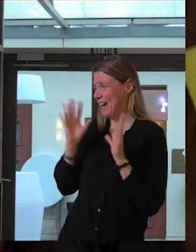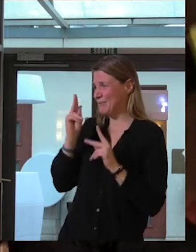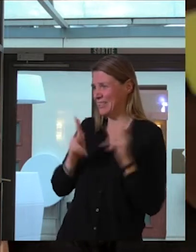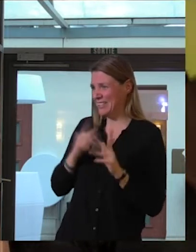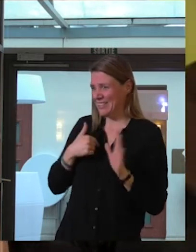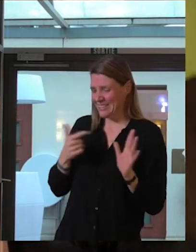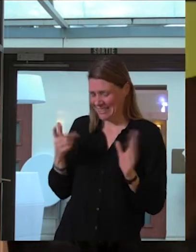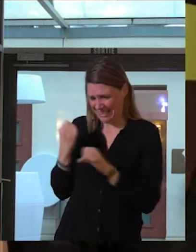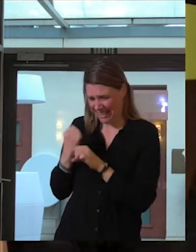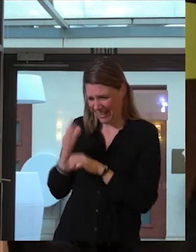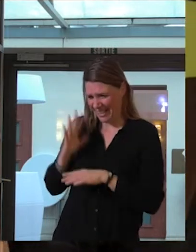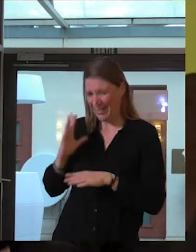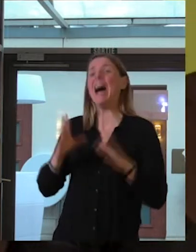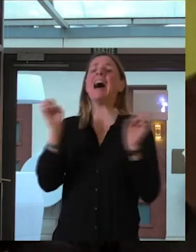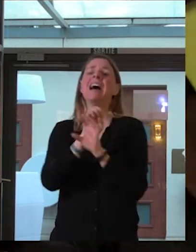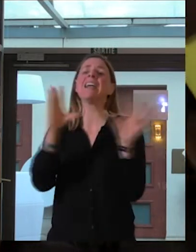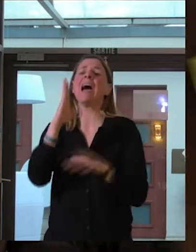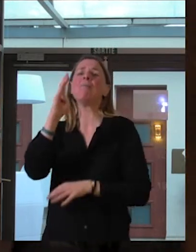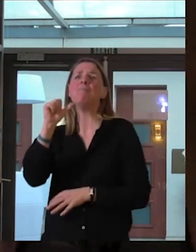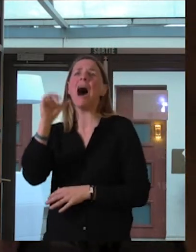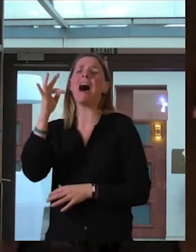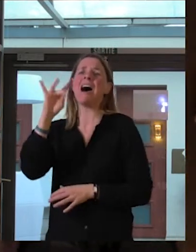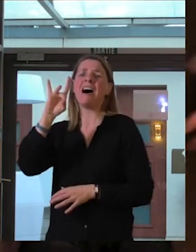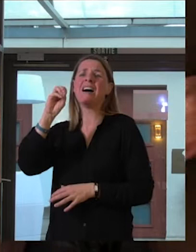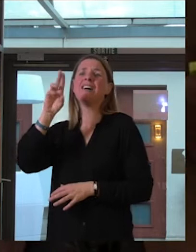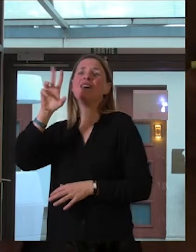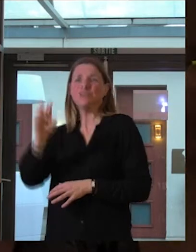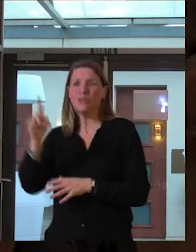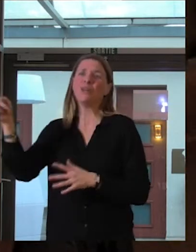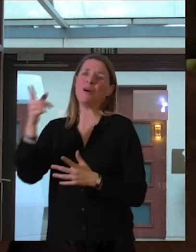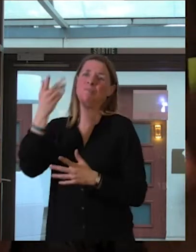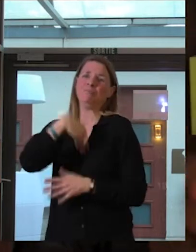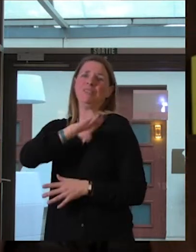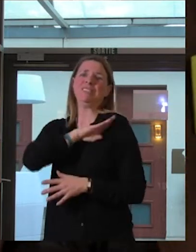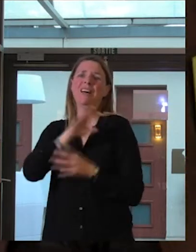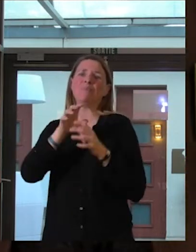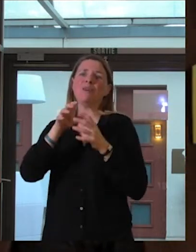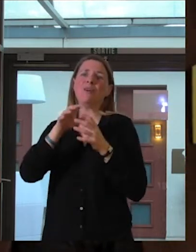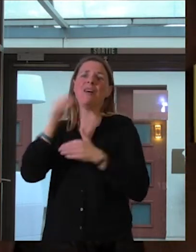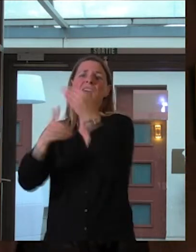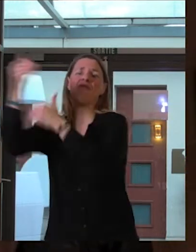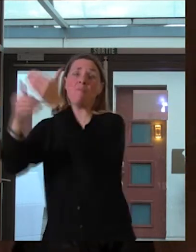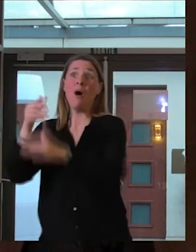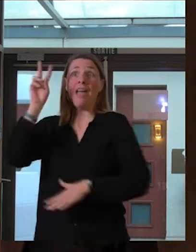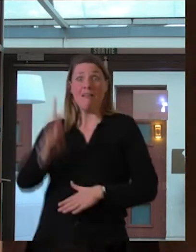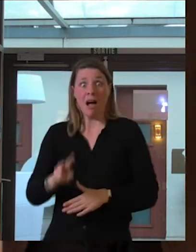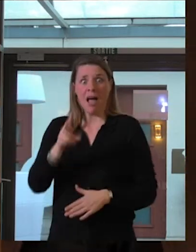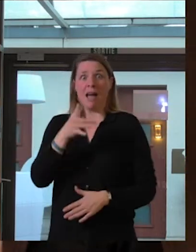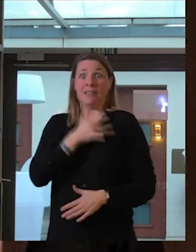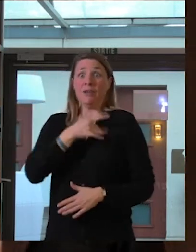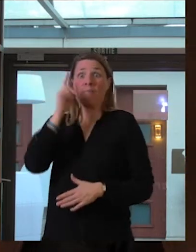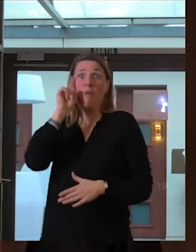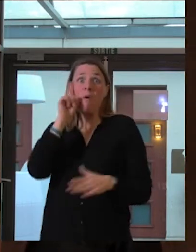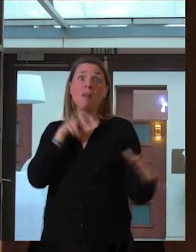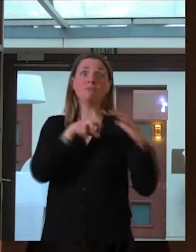Je travaille avec elle. Madame Claire Bartou, qui est notre agent de développement. Et j'ai trouvé ça passionnant parce qu'on allait dans des écoles, et c'est vrai qu'on ne